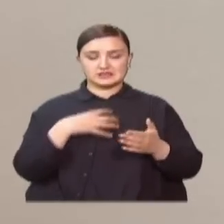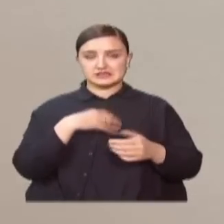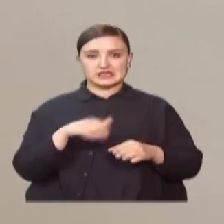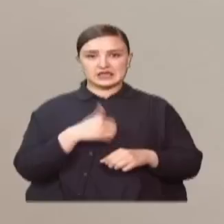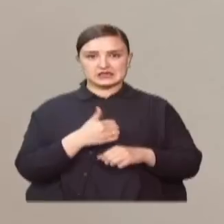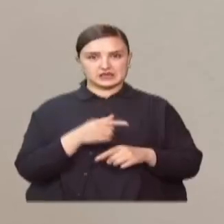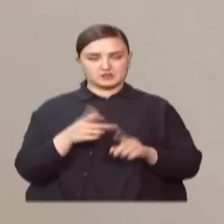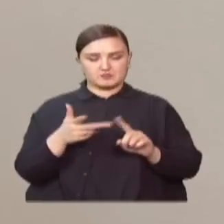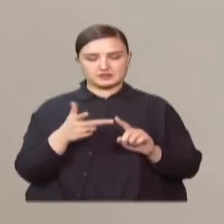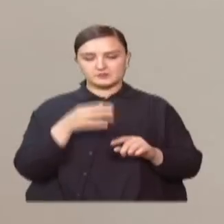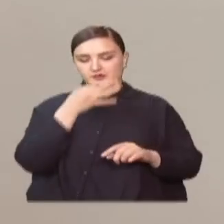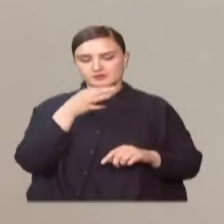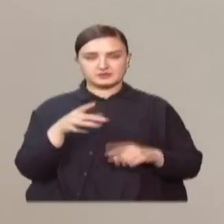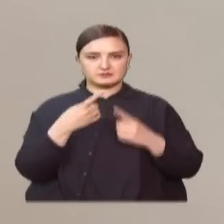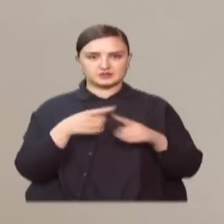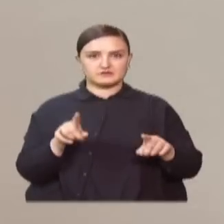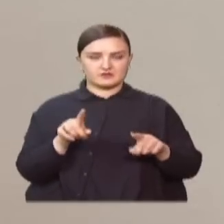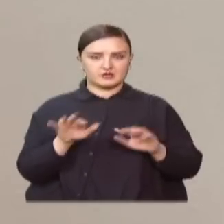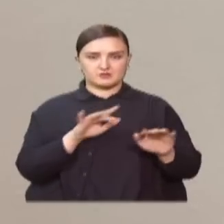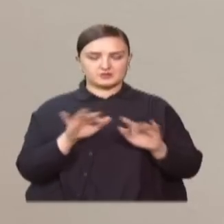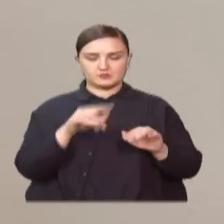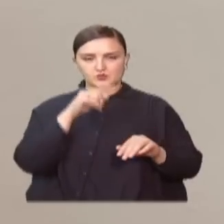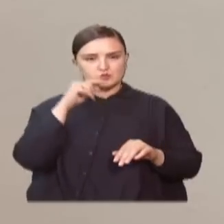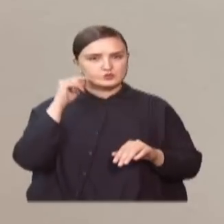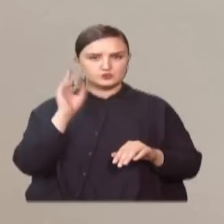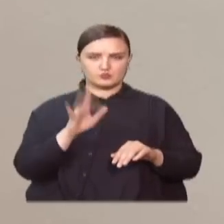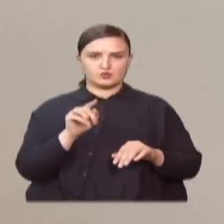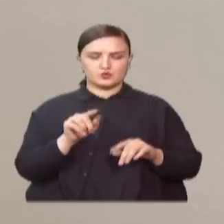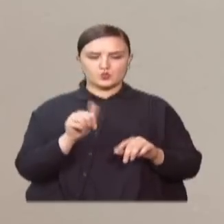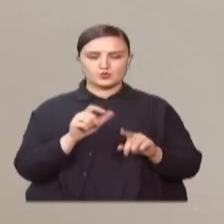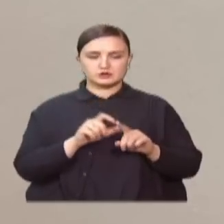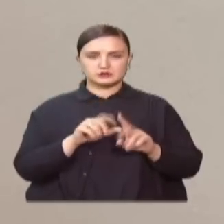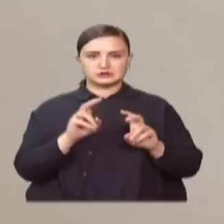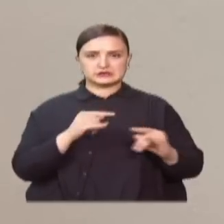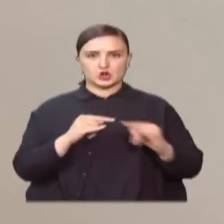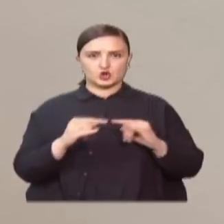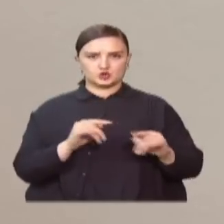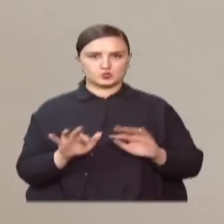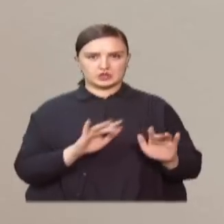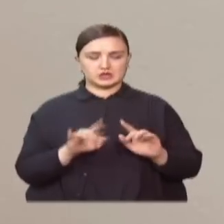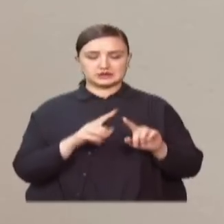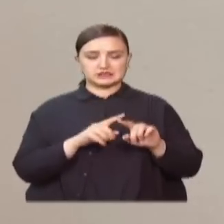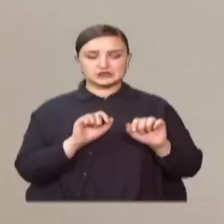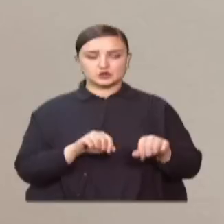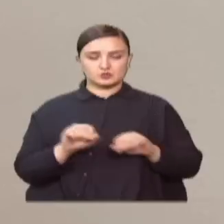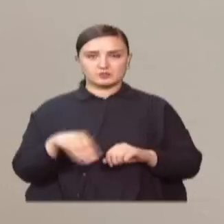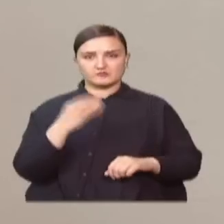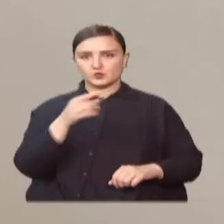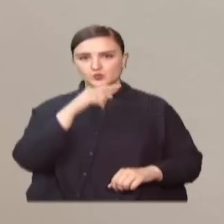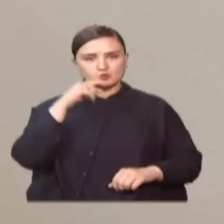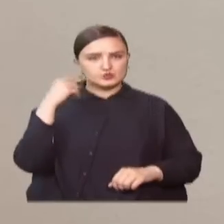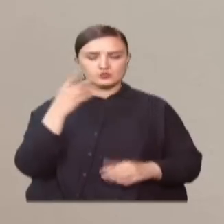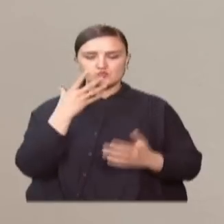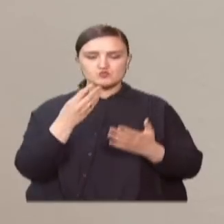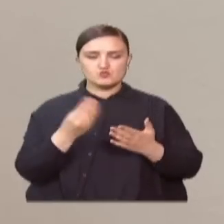ამოცანა. მესამე, ნებისმიერი სხვა ქმედება რუსეთის მიერ იქნება ინტერპრეტირებული როგორც ტერორისტული აქტი, რაც საშუალებას მისცემს რუსეთს გაამართლოს